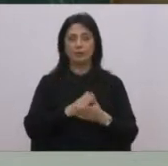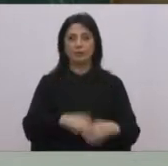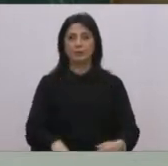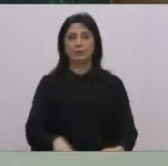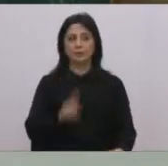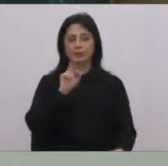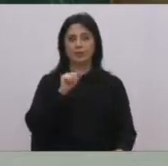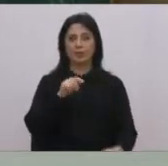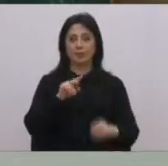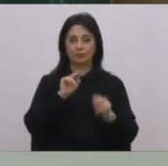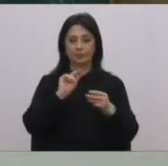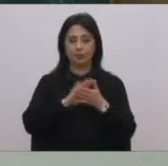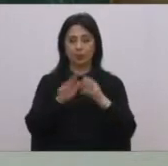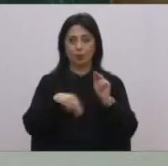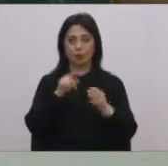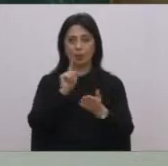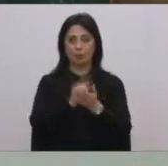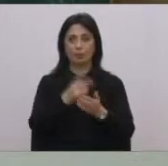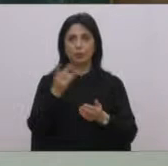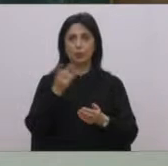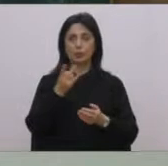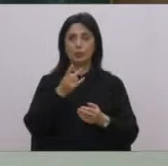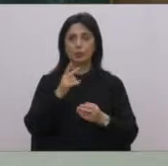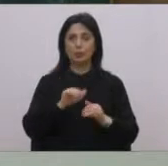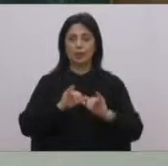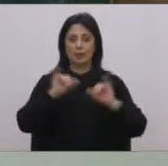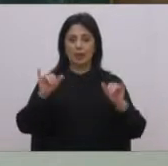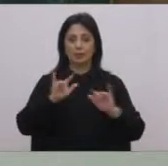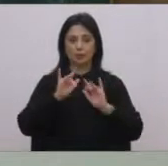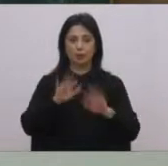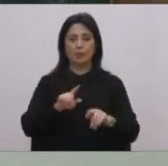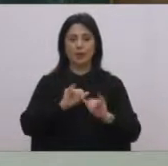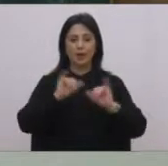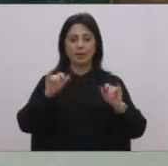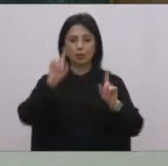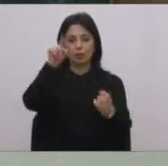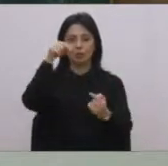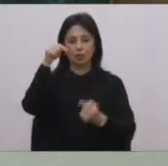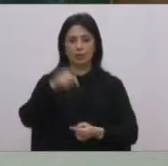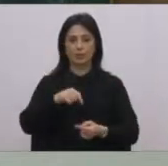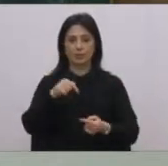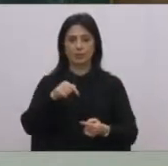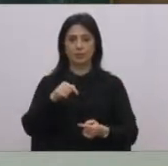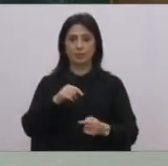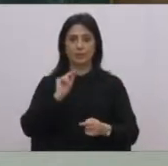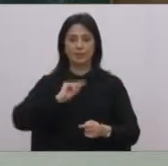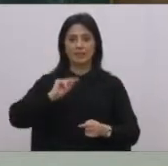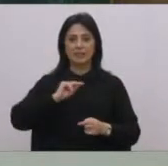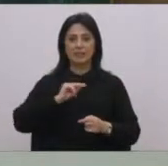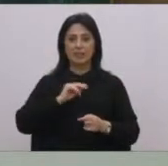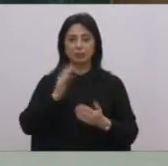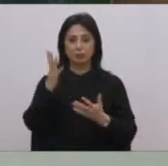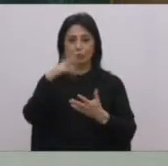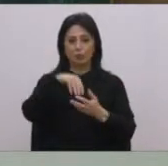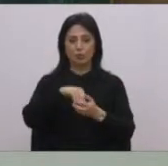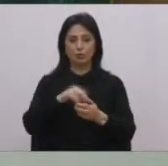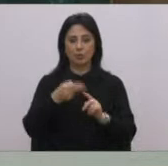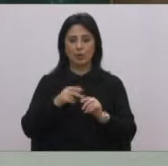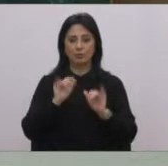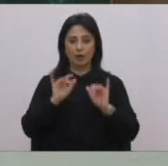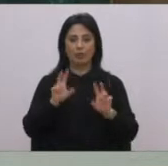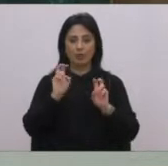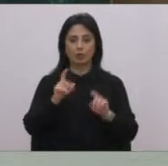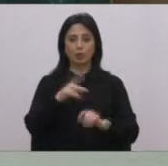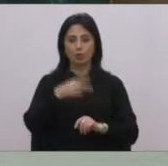და კონტრაქტორმა აუცილებლად უნდა გაზარდოს ტემპი გაზარდოს შესაბამისი სამუშაოს მოცულობები იმ დაგვარად,